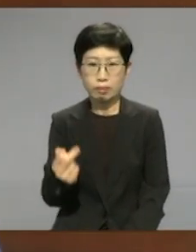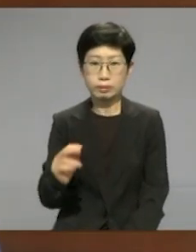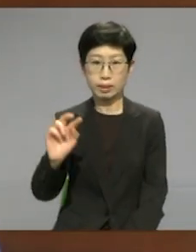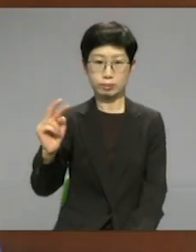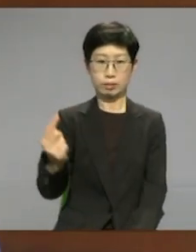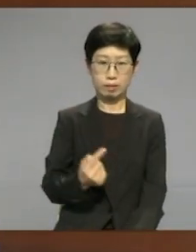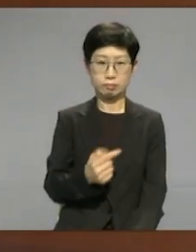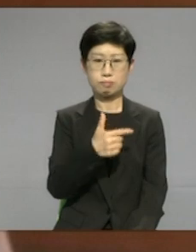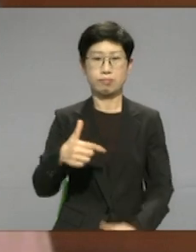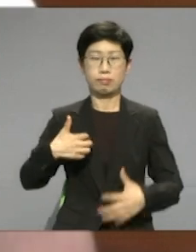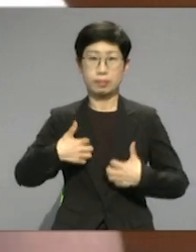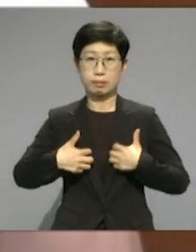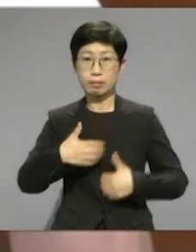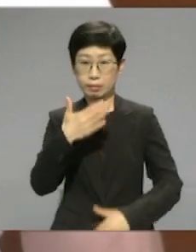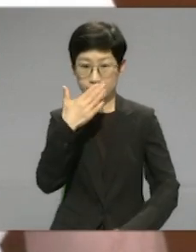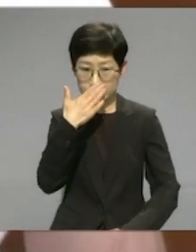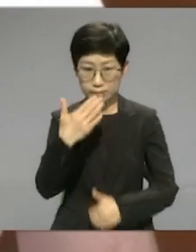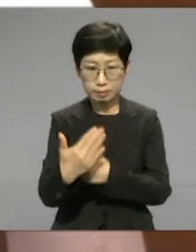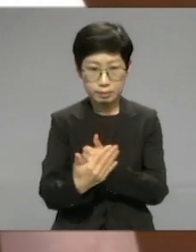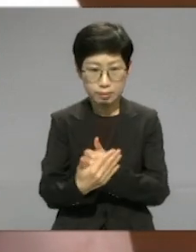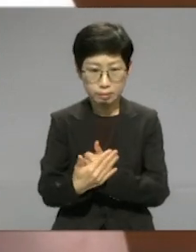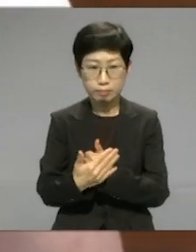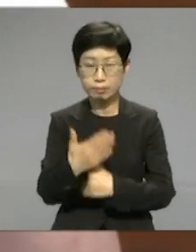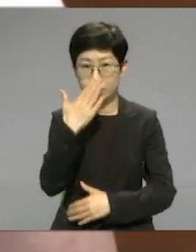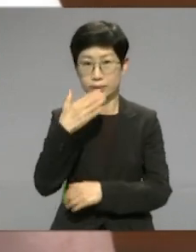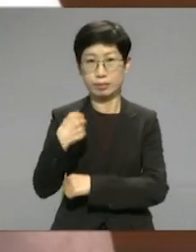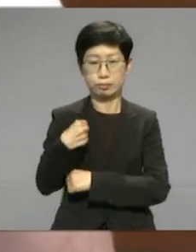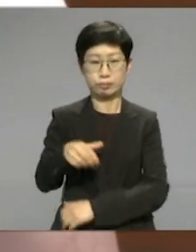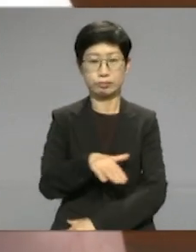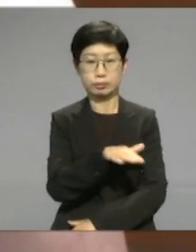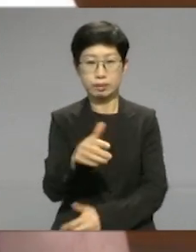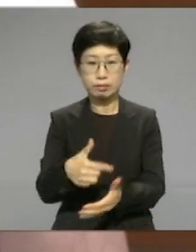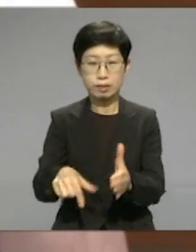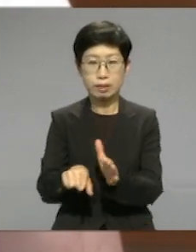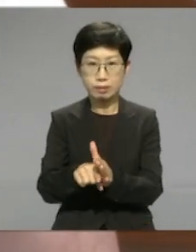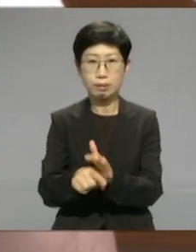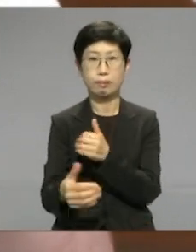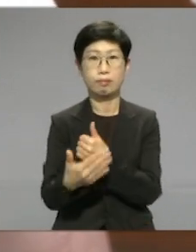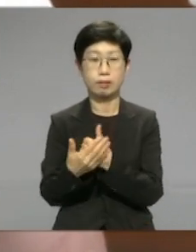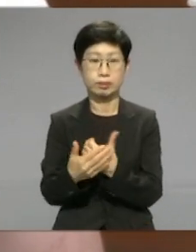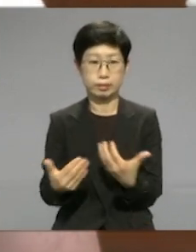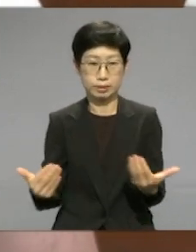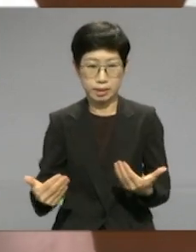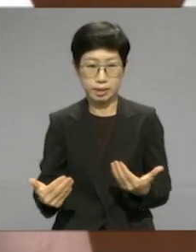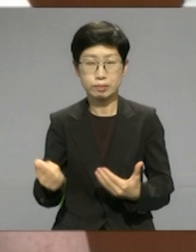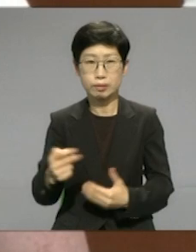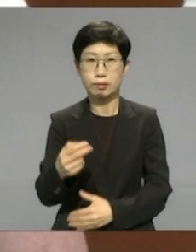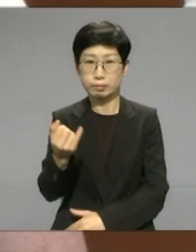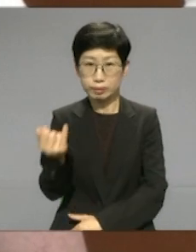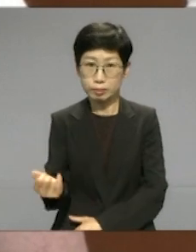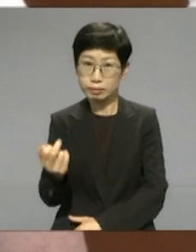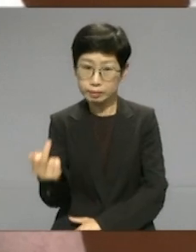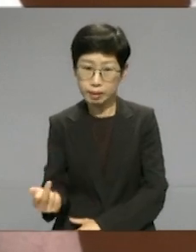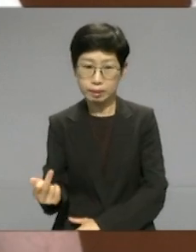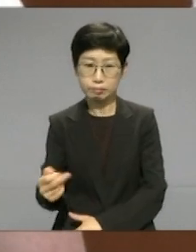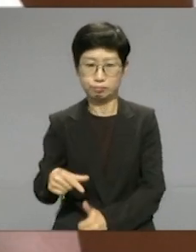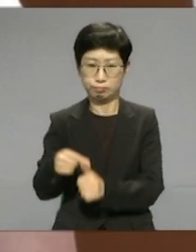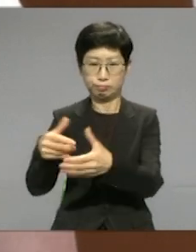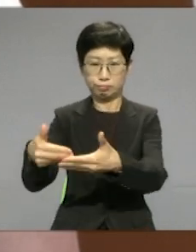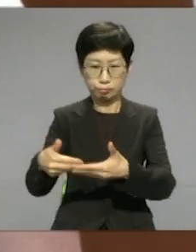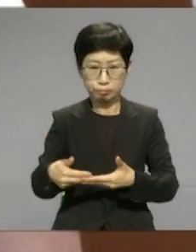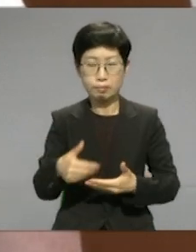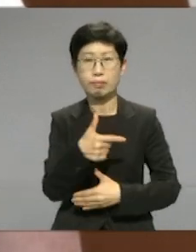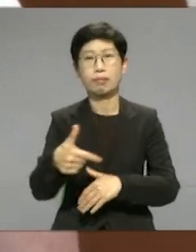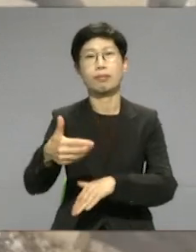вернулся, и мы очень благодарны Израилю за его поддержку, военным силам Израиля за то, что они сделали для нас, для того,